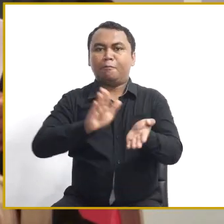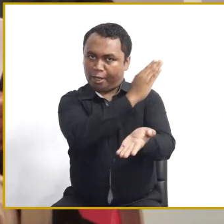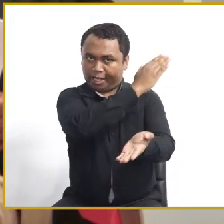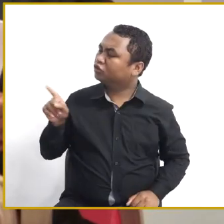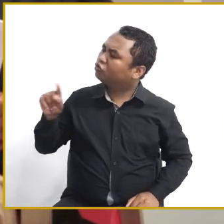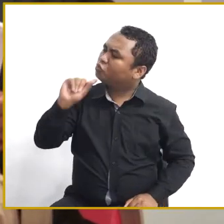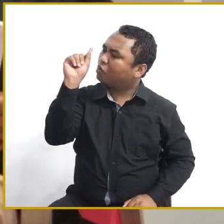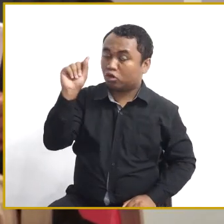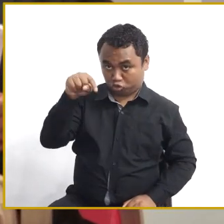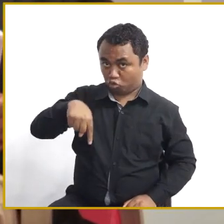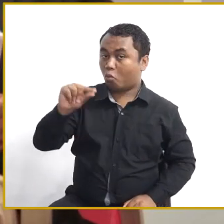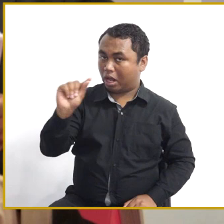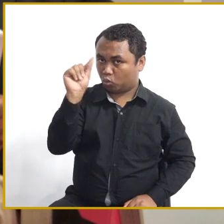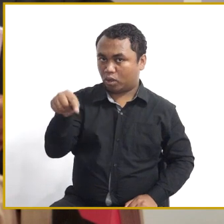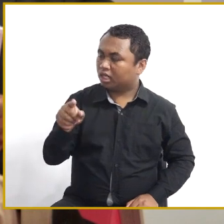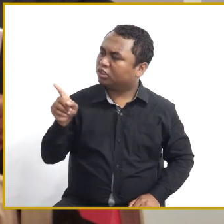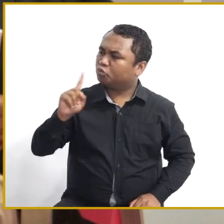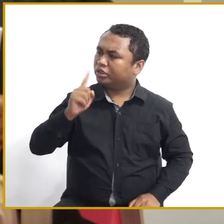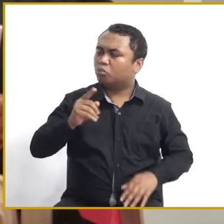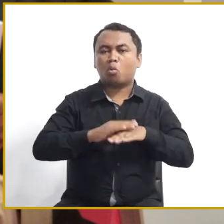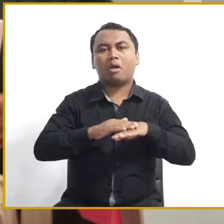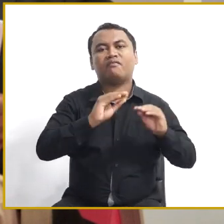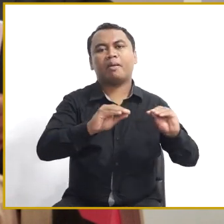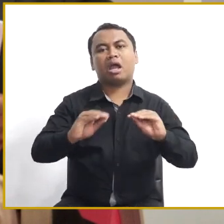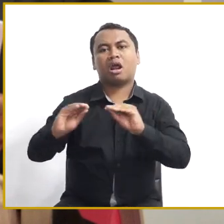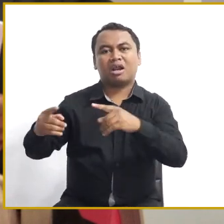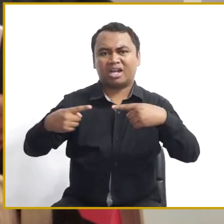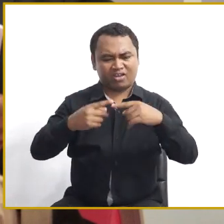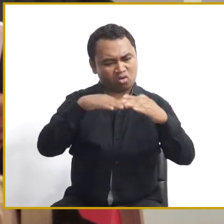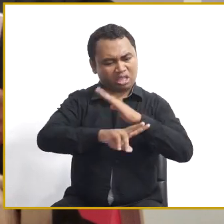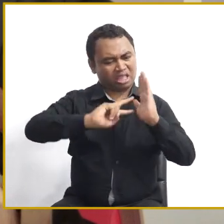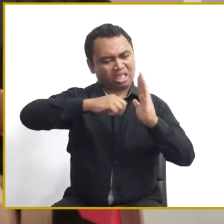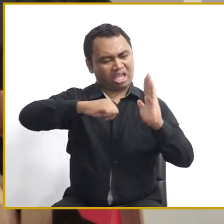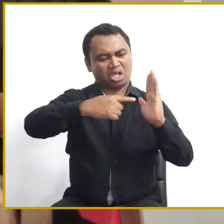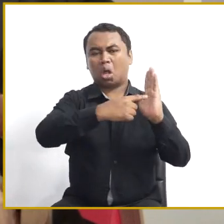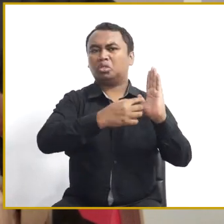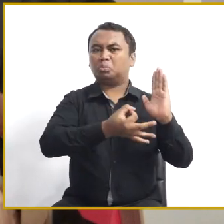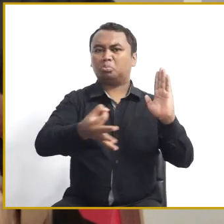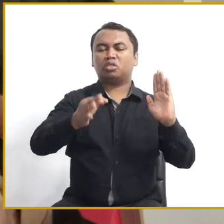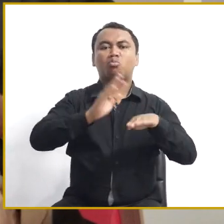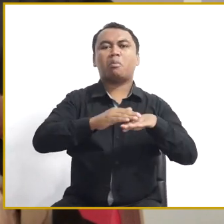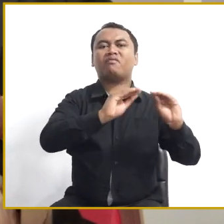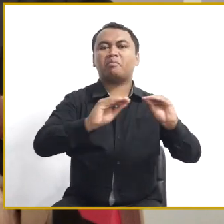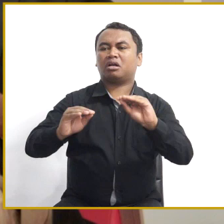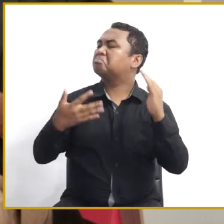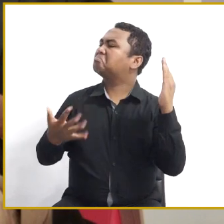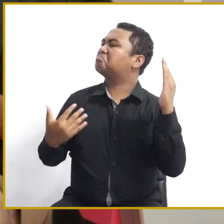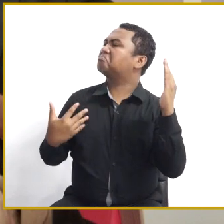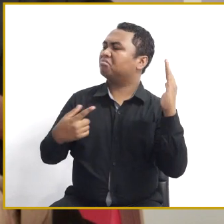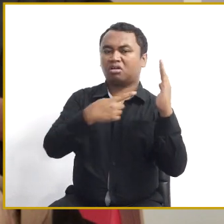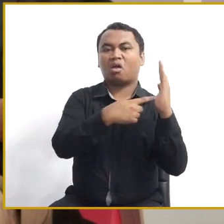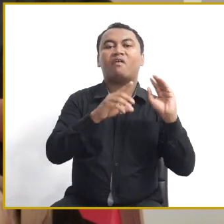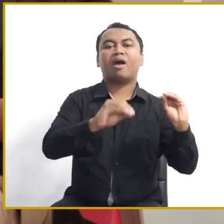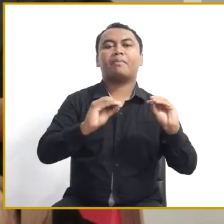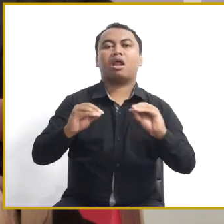fampianarana ianao teo a tsy voaresaka ao mihitsy ato anatin'n'ity projet ianao ty ny resaka fampianarana ahoana indray ny mety hoitondranao an'izany fampianarana zay sa